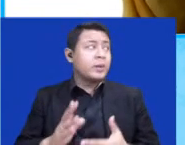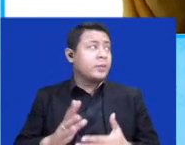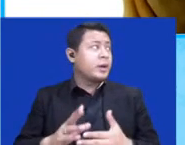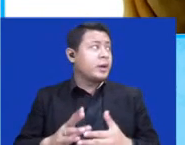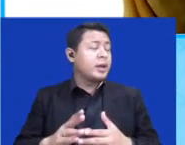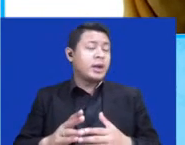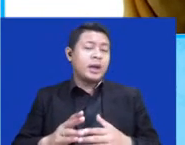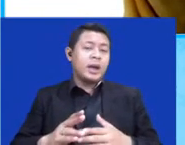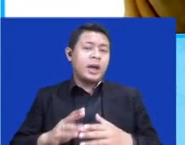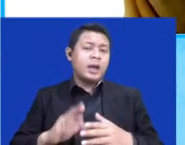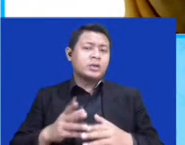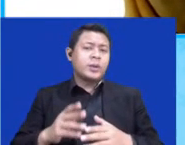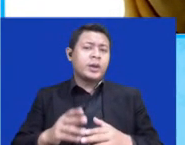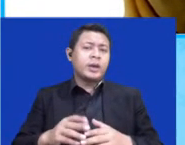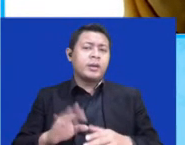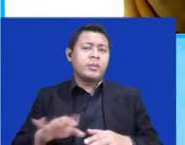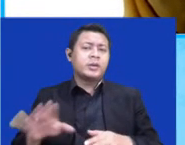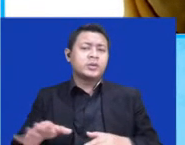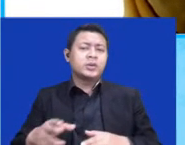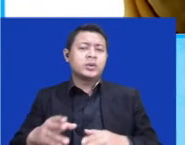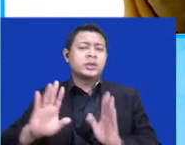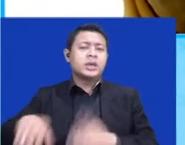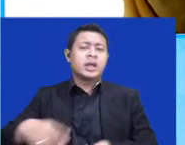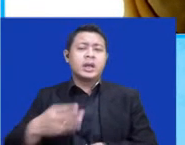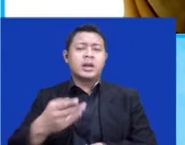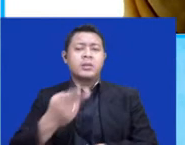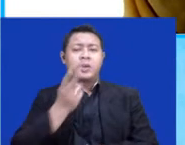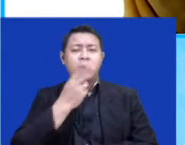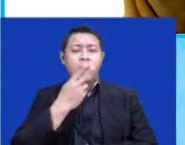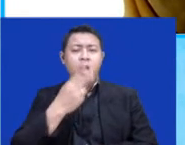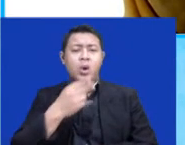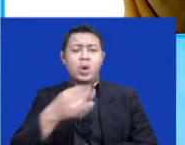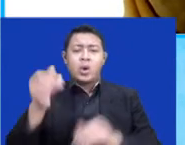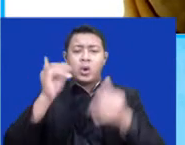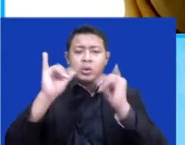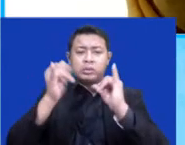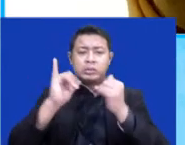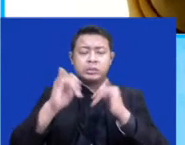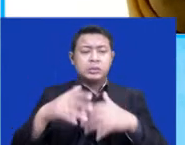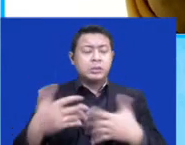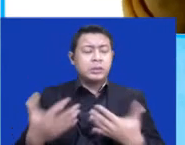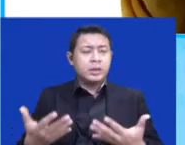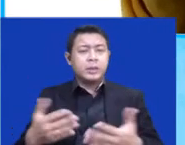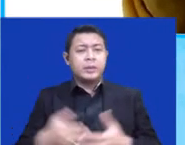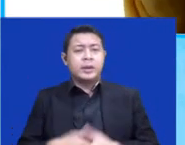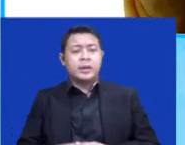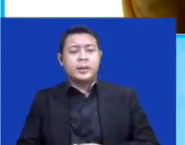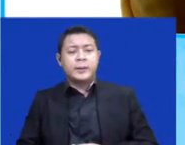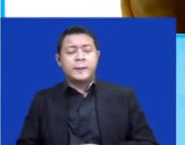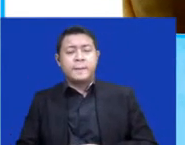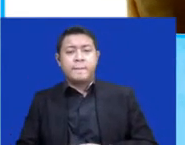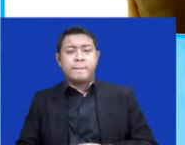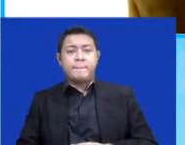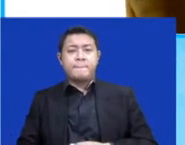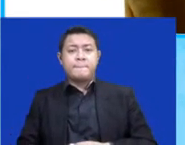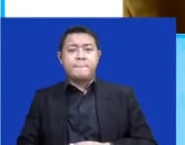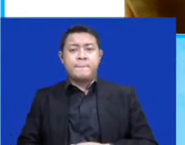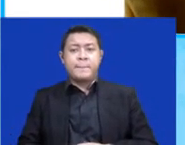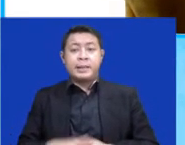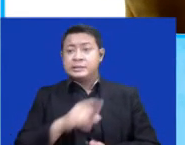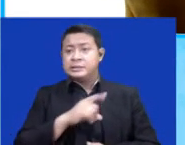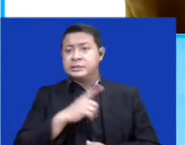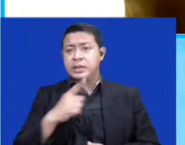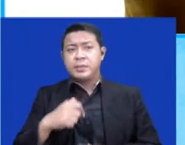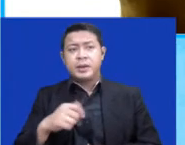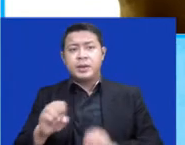perlahan meninggalkan kebiasaan merokok, minum-minuman keras tanpa tekanan di masa pandemi ini? Mungkin dari Plan Indonesia bisa sharing selama ini apa metode yang